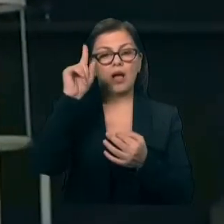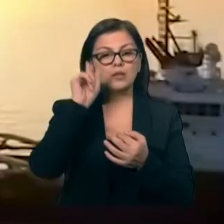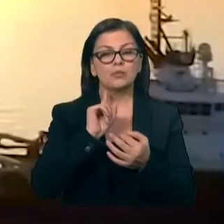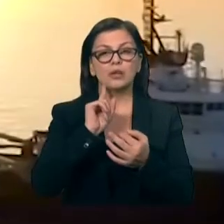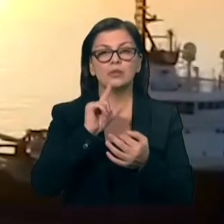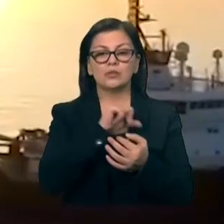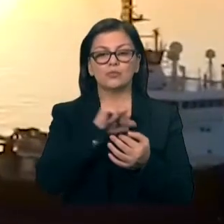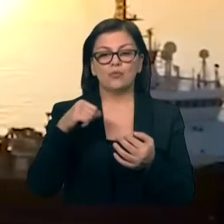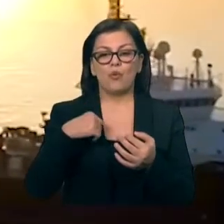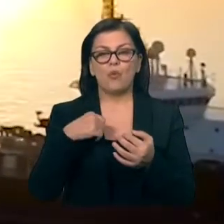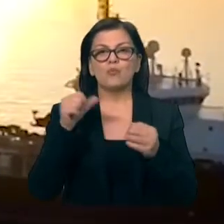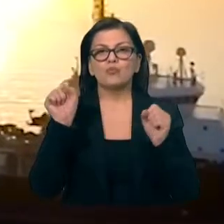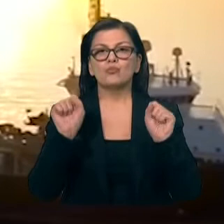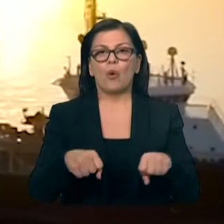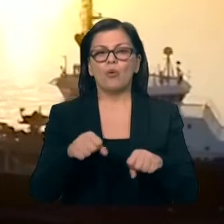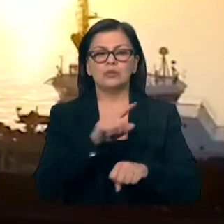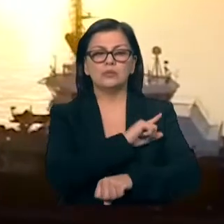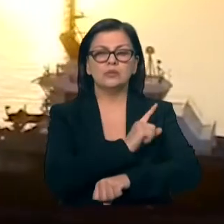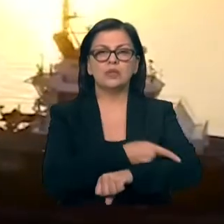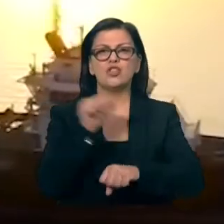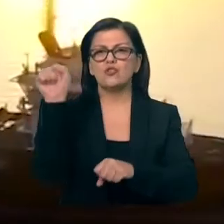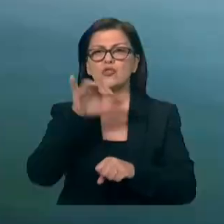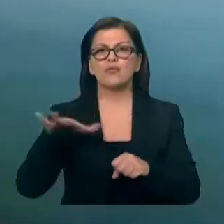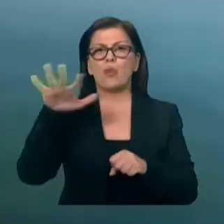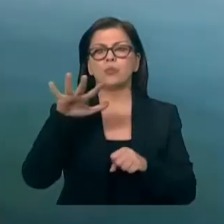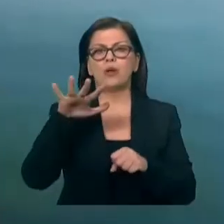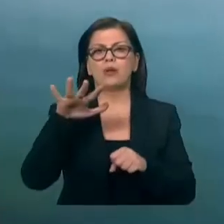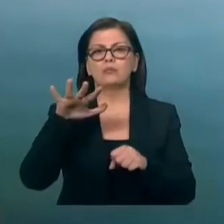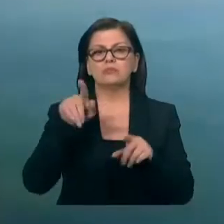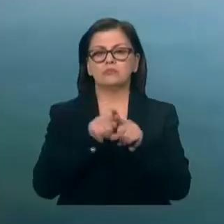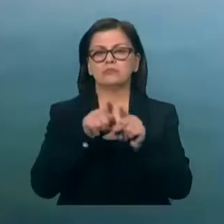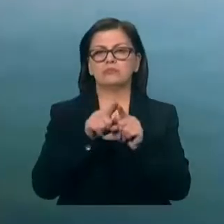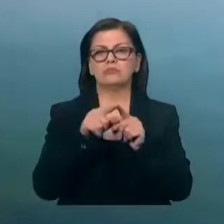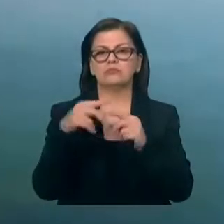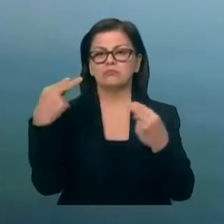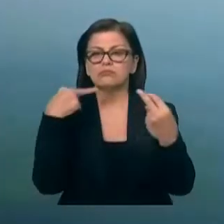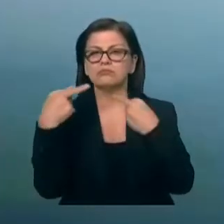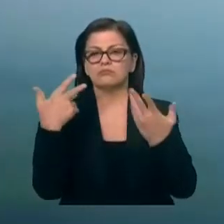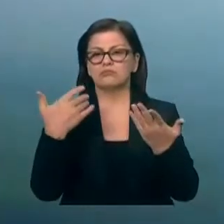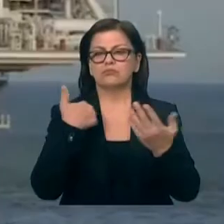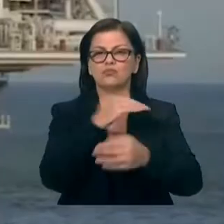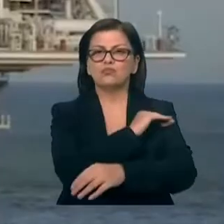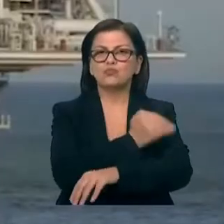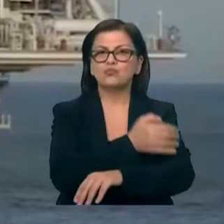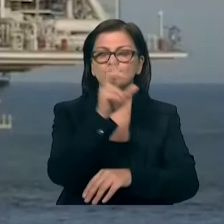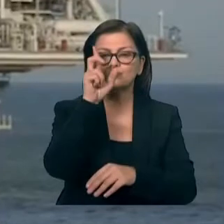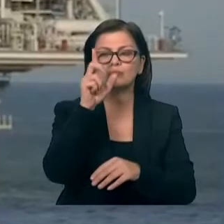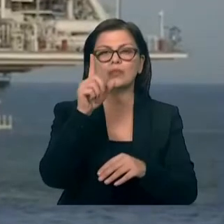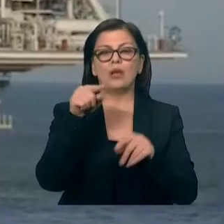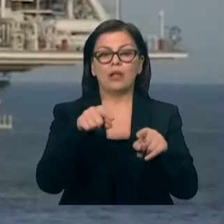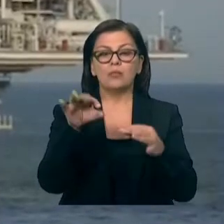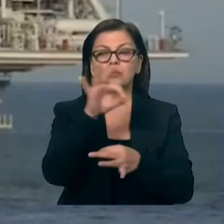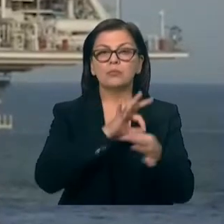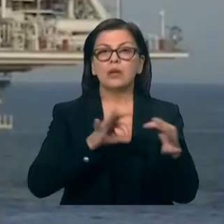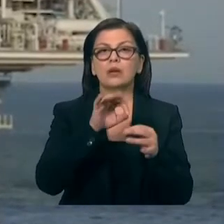də qlobal arenada mövqeyini möhkəmləndirir. Azərbaycan qazının idxalçıları üçünsə Cənub qaz dəhlizi öz enerji